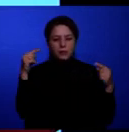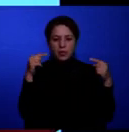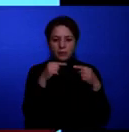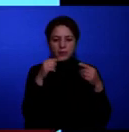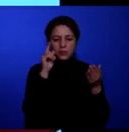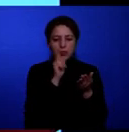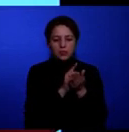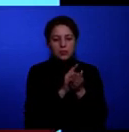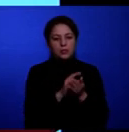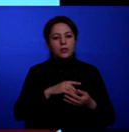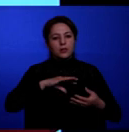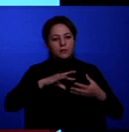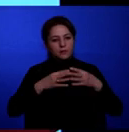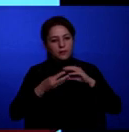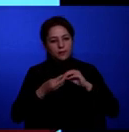выводы